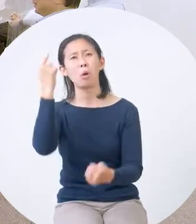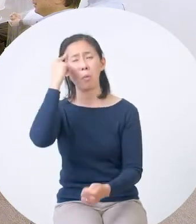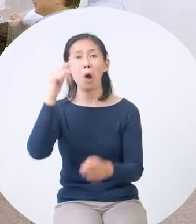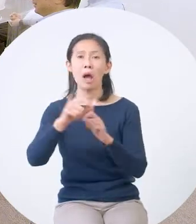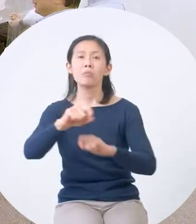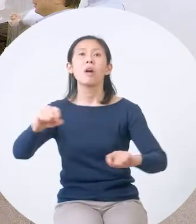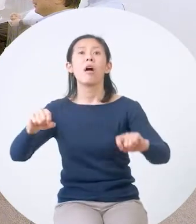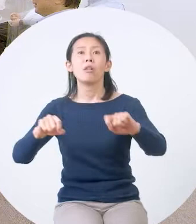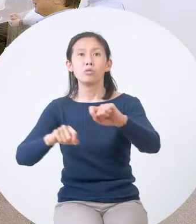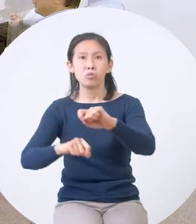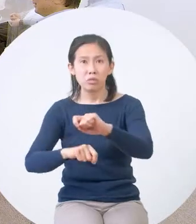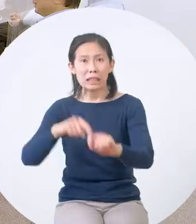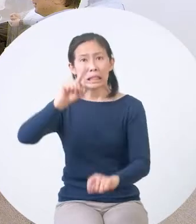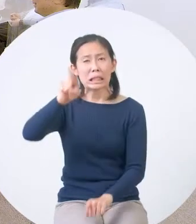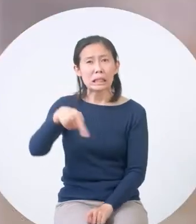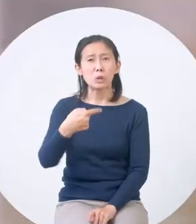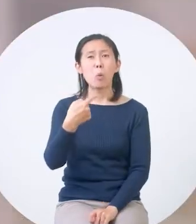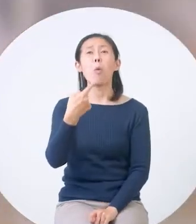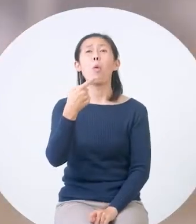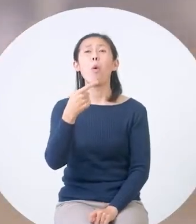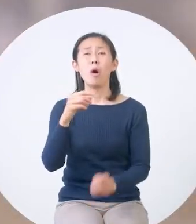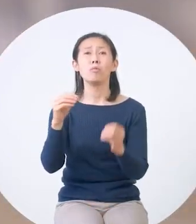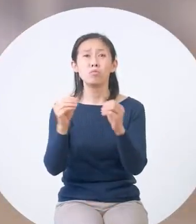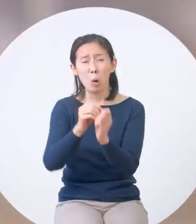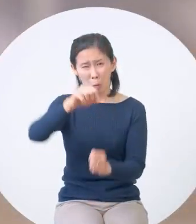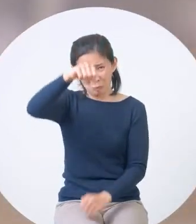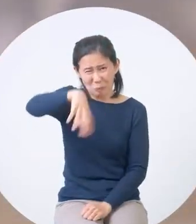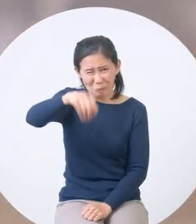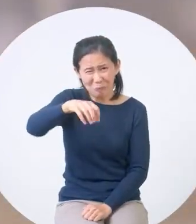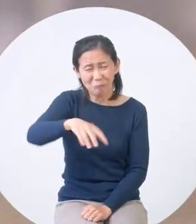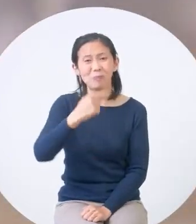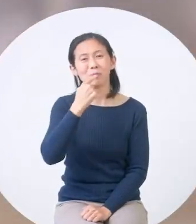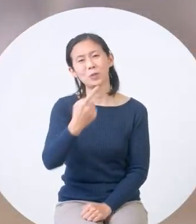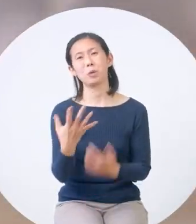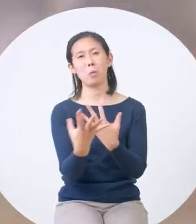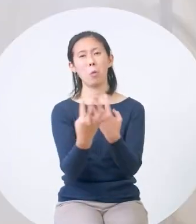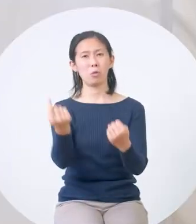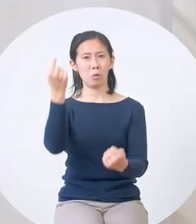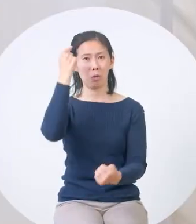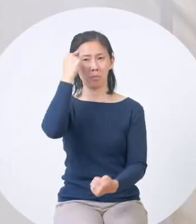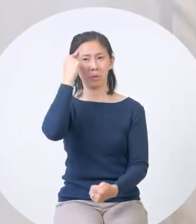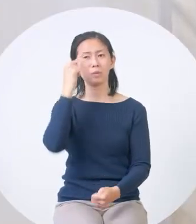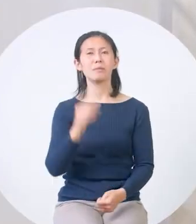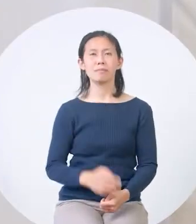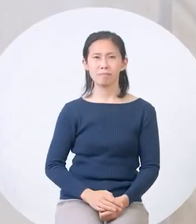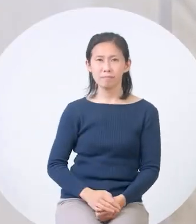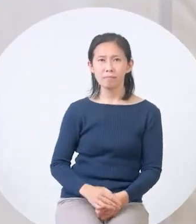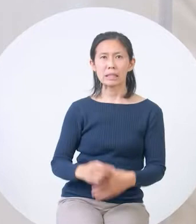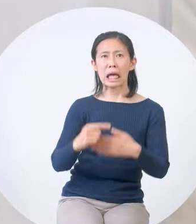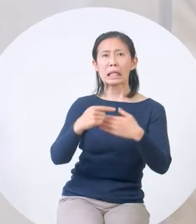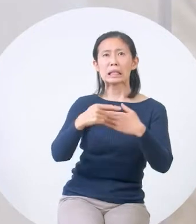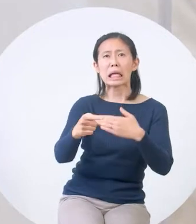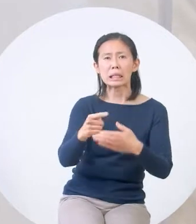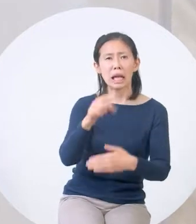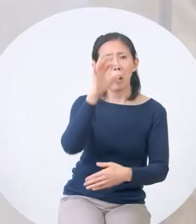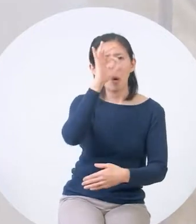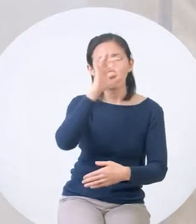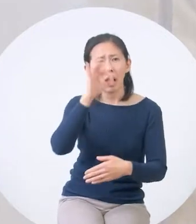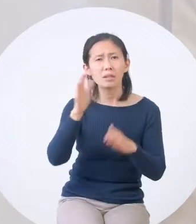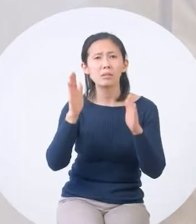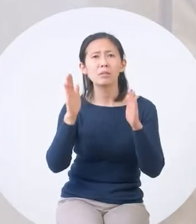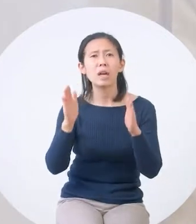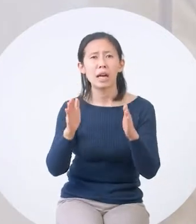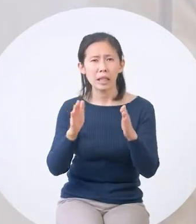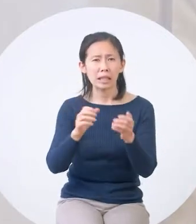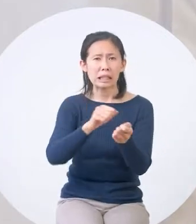逆に自動で強すぎる水道も多いかな、でそのセンサーを探している間に